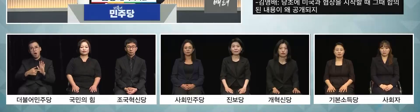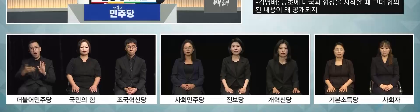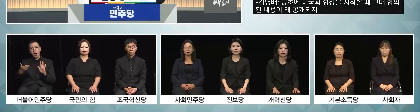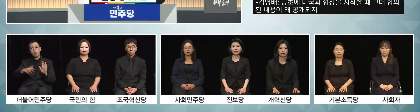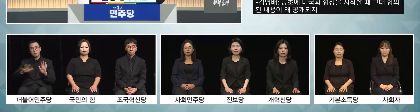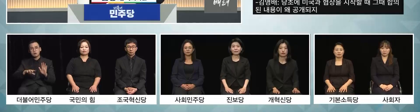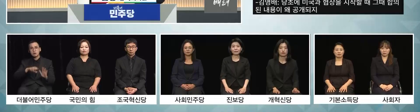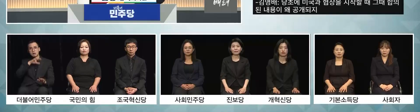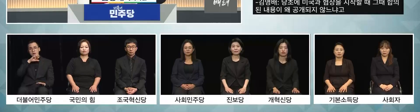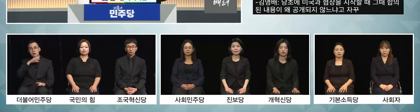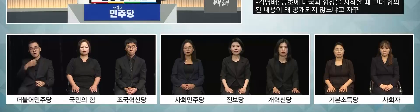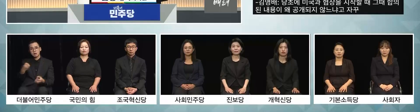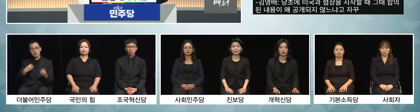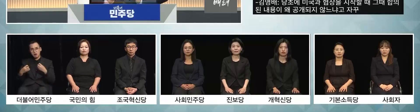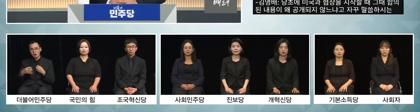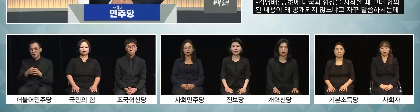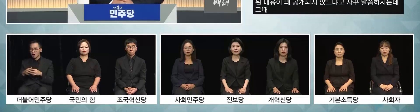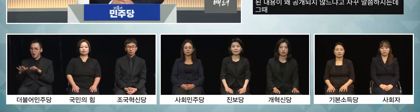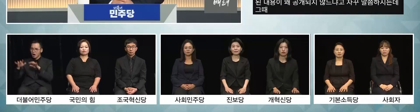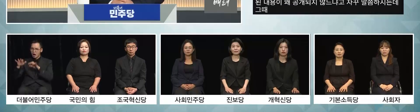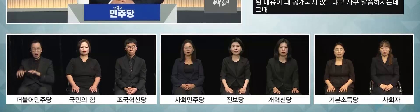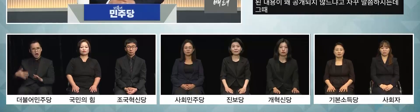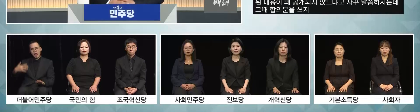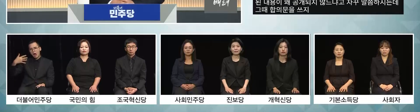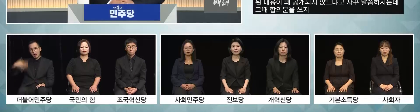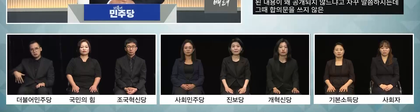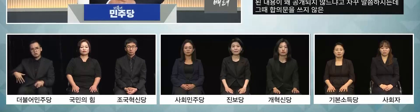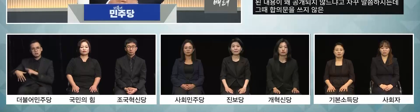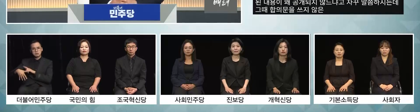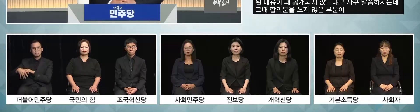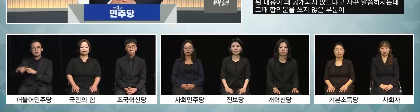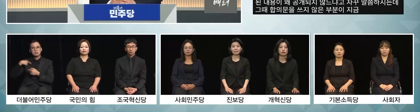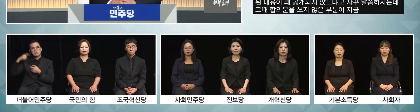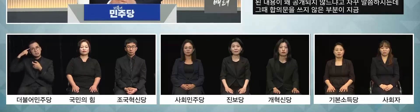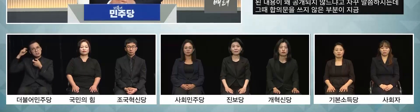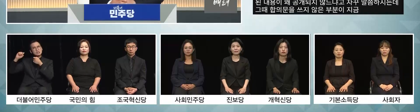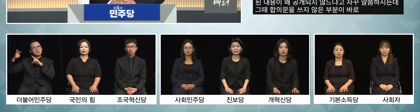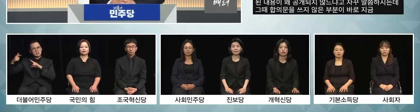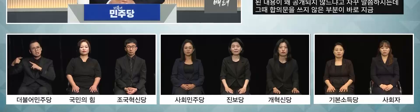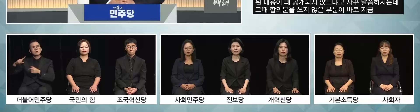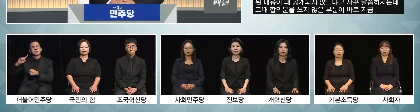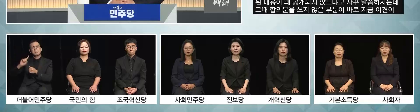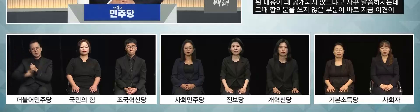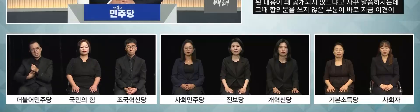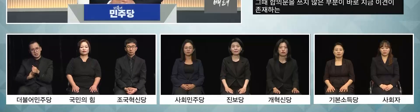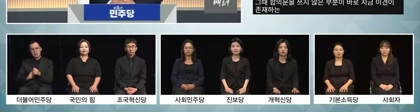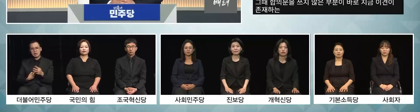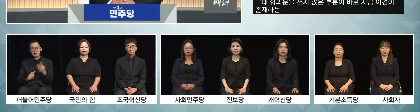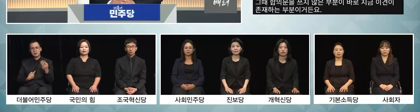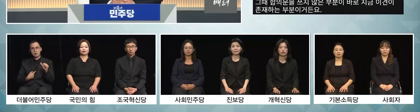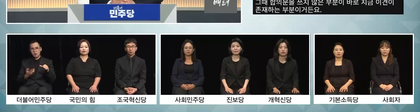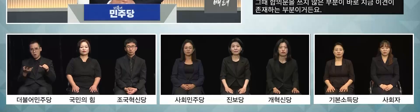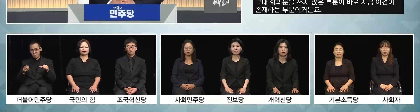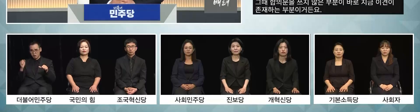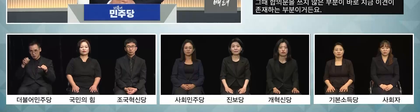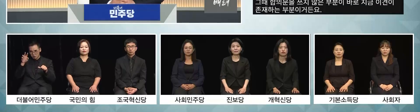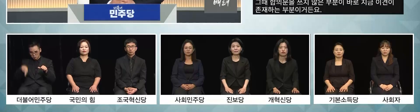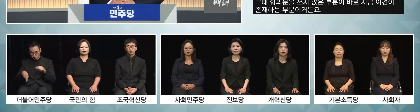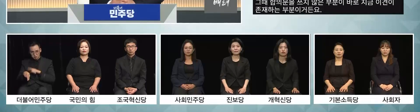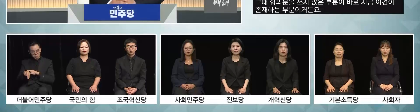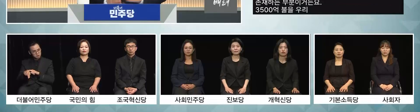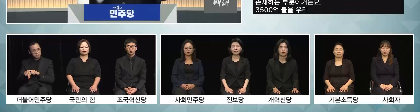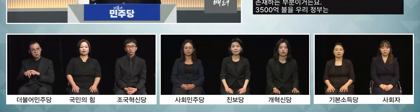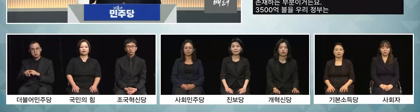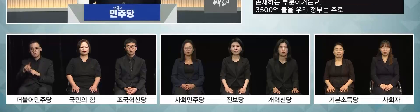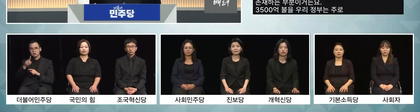그때 합의문을 쓰지 않은 부분이 바로 지금 이견이 존재하는 부분이거든요. 3,500억 불을 우리 정부는 주로